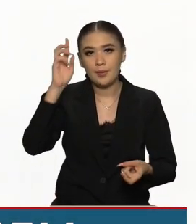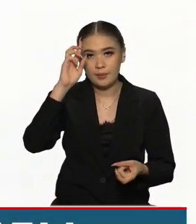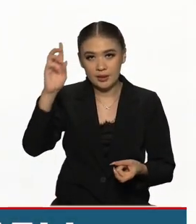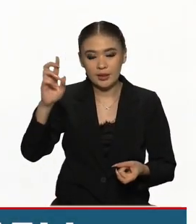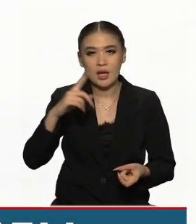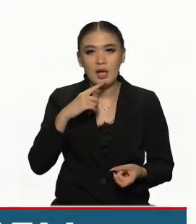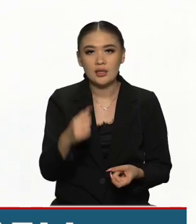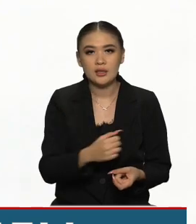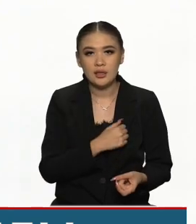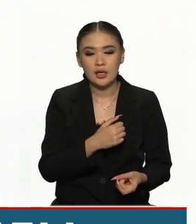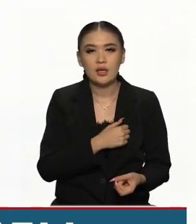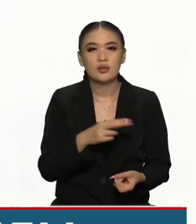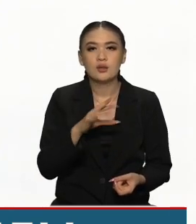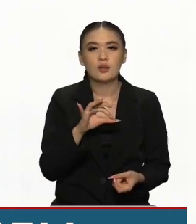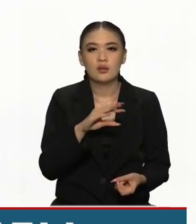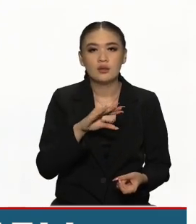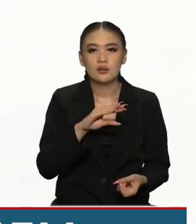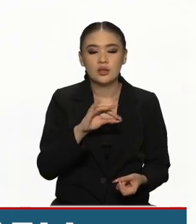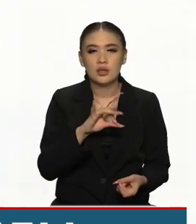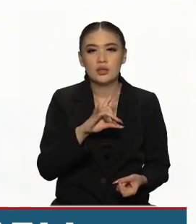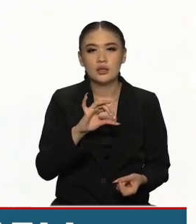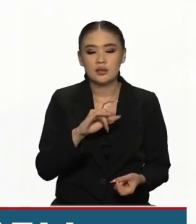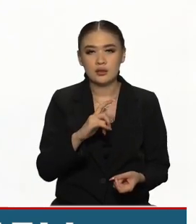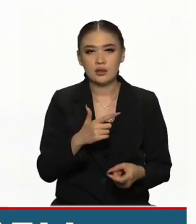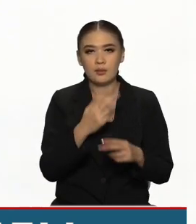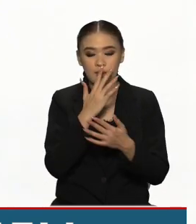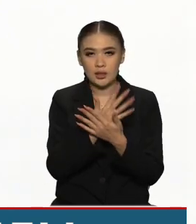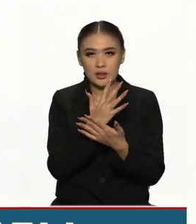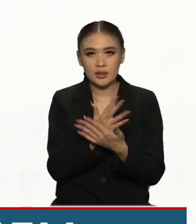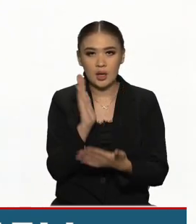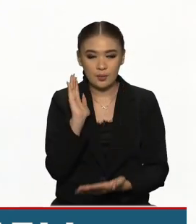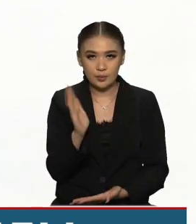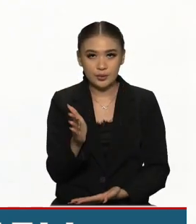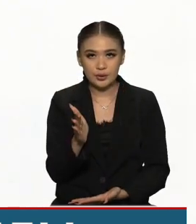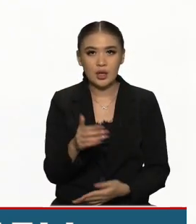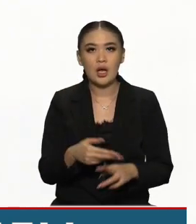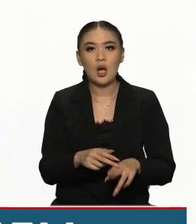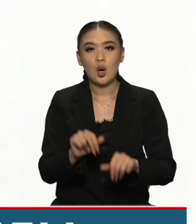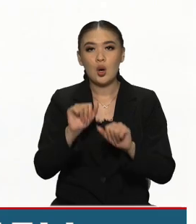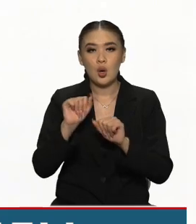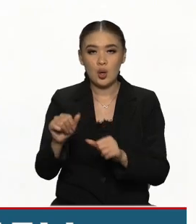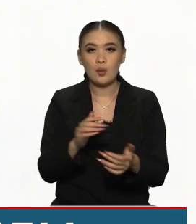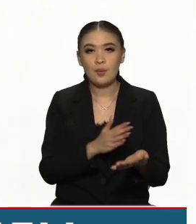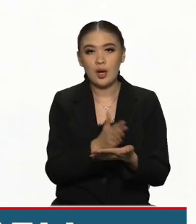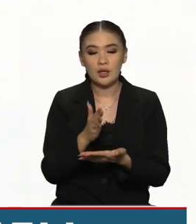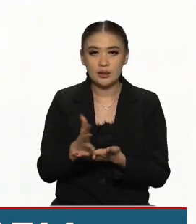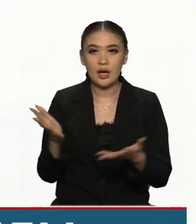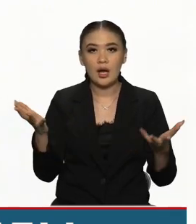мемлекетіміздің әскери доктринасы қабылданды. Әскери доктрина қорғану бағытында қабылданған.